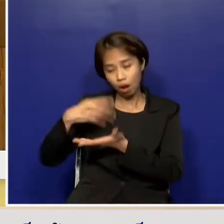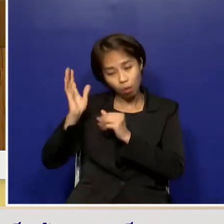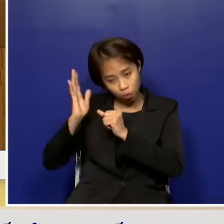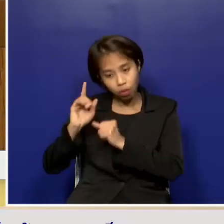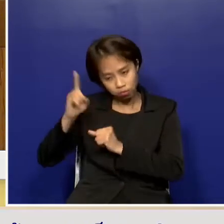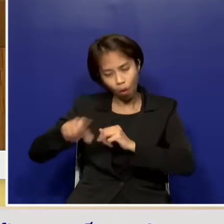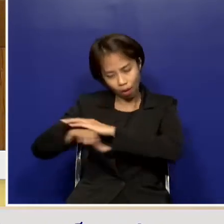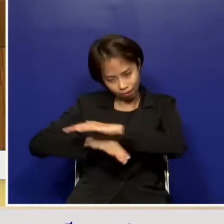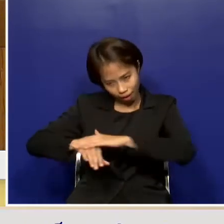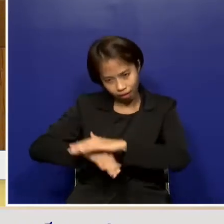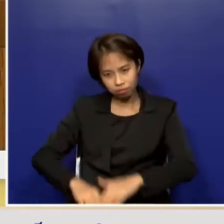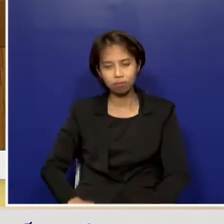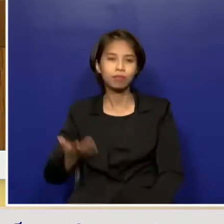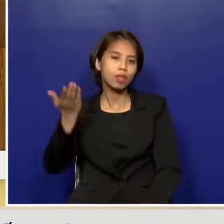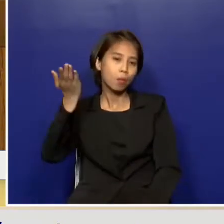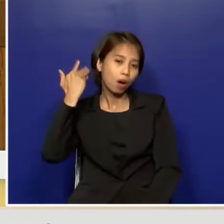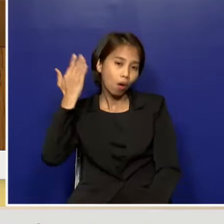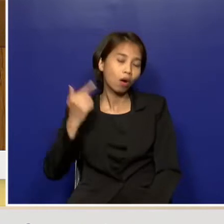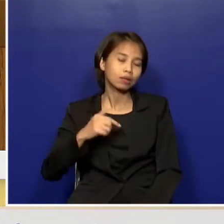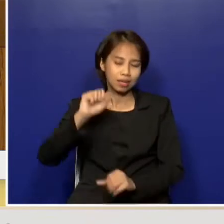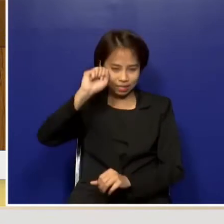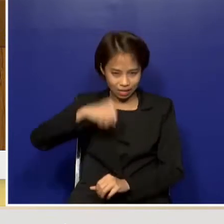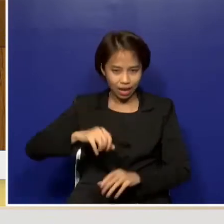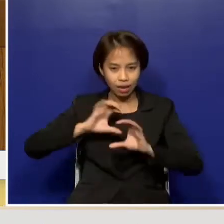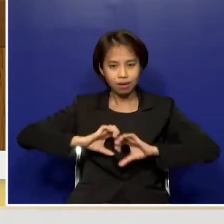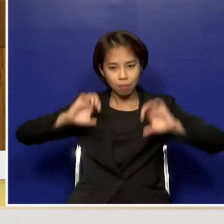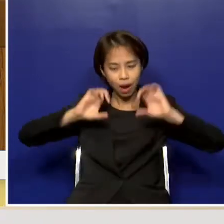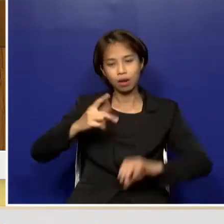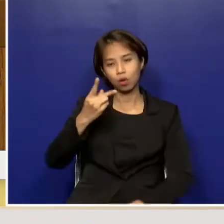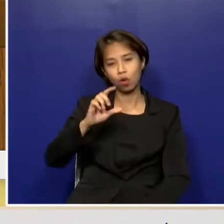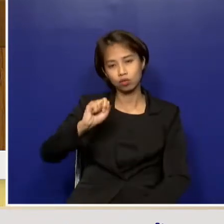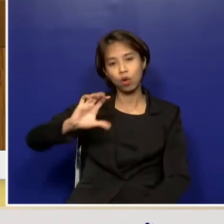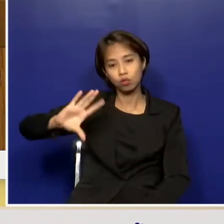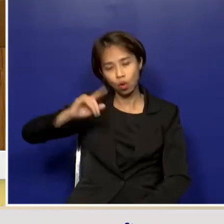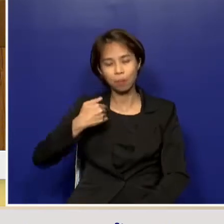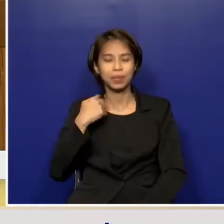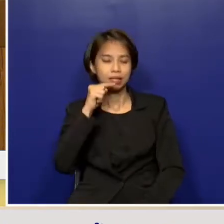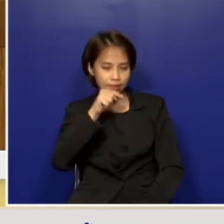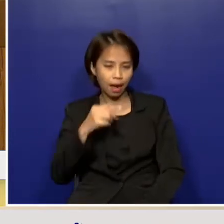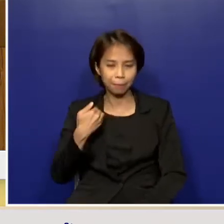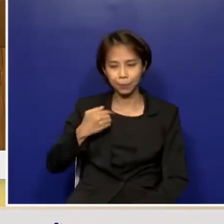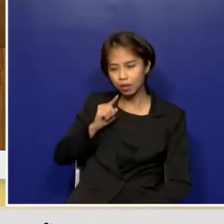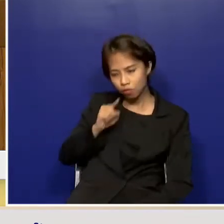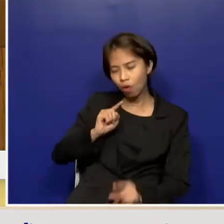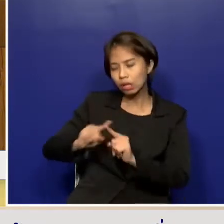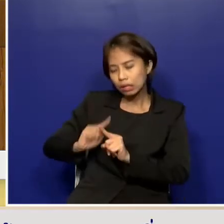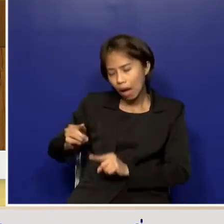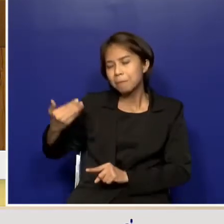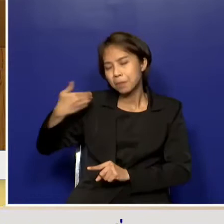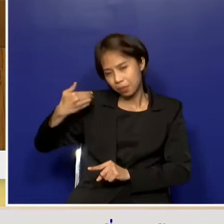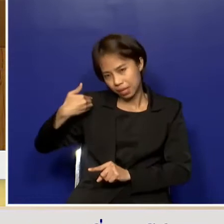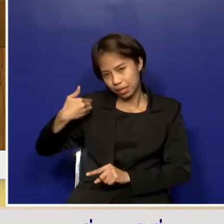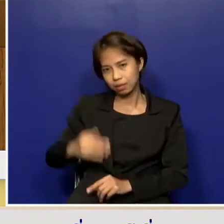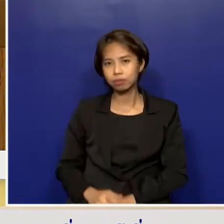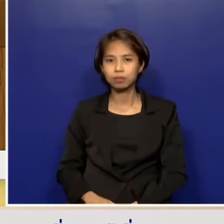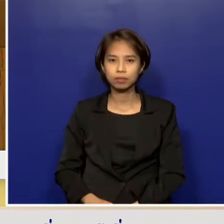ในช่วงนั้ถงแ้วผมเปodi ภาพัของจ zaอ่มีกสมาอ ก ทร relative,อ่ะแตกมการนะร์ไปหลายคดีตด้กัน blindness ช